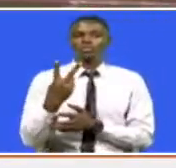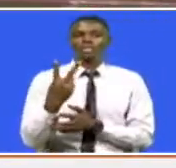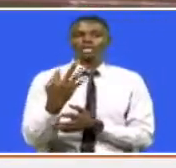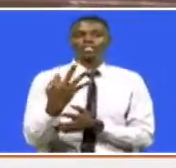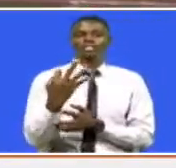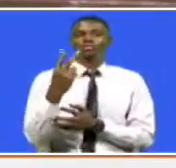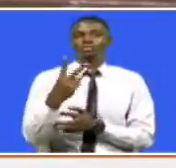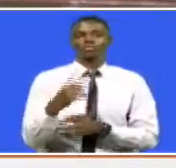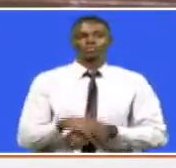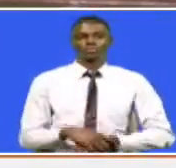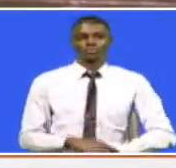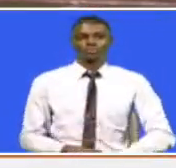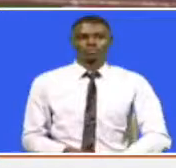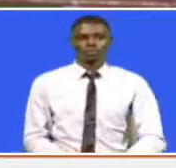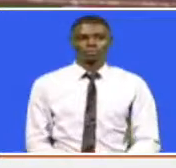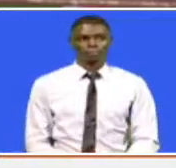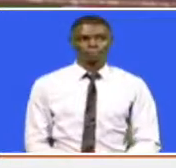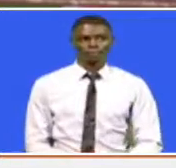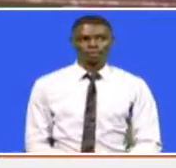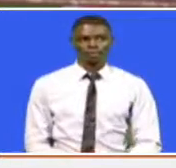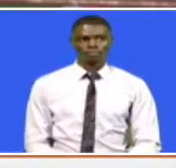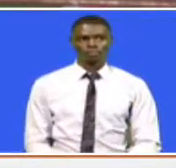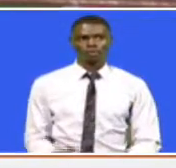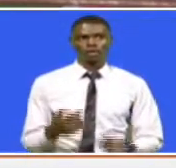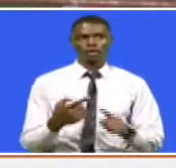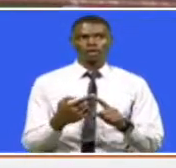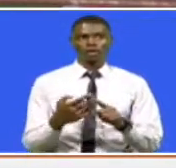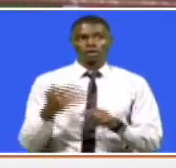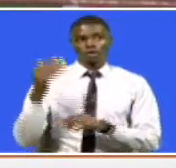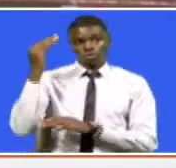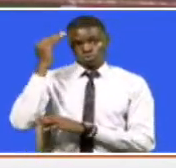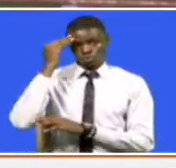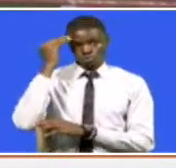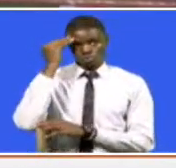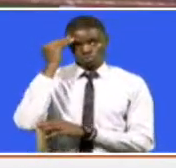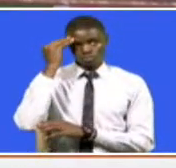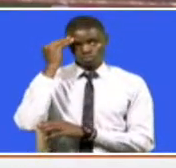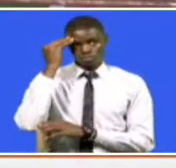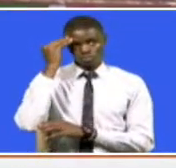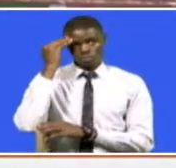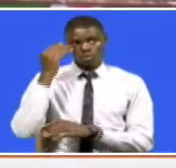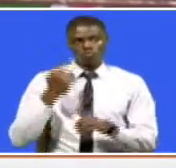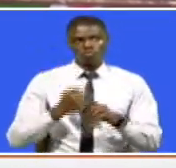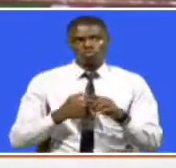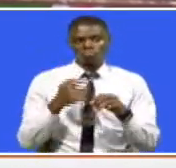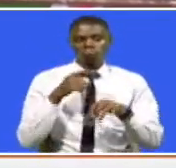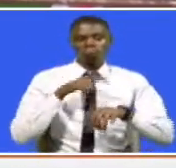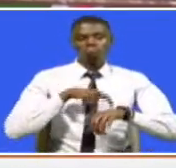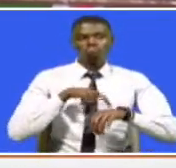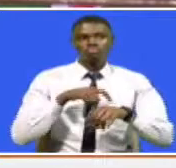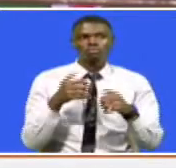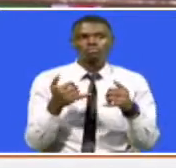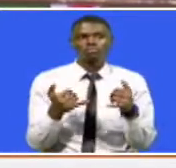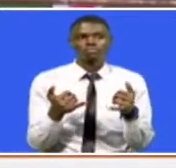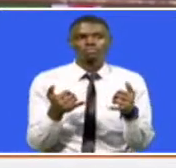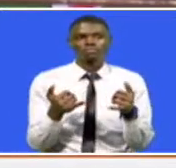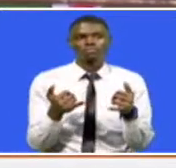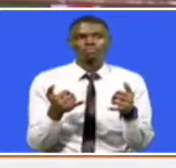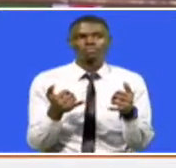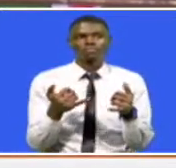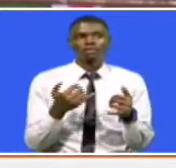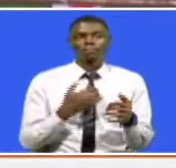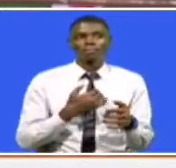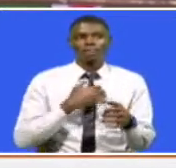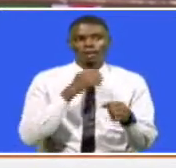2032. From the World Cup, you know, I on the heat of the moment I placed a